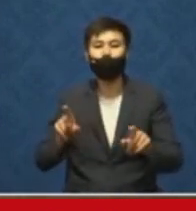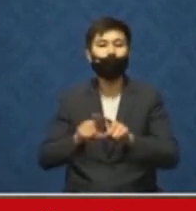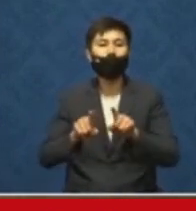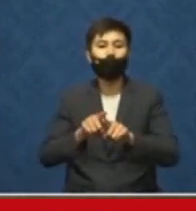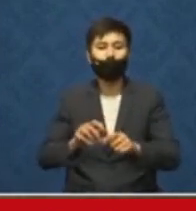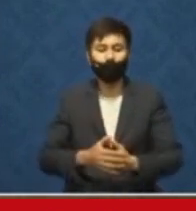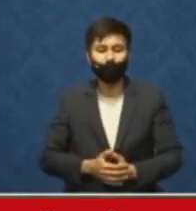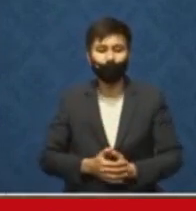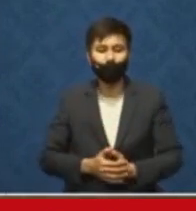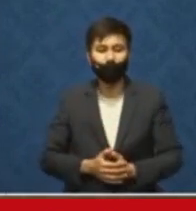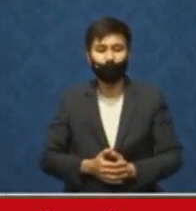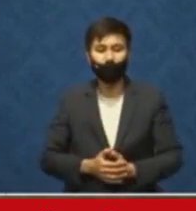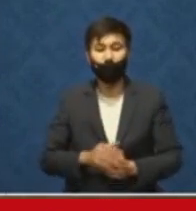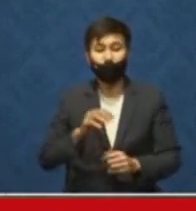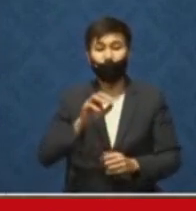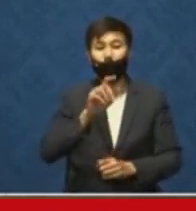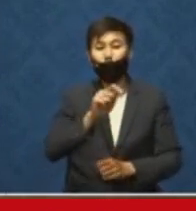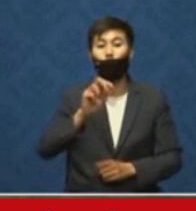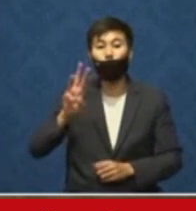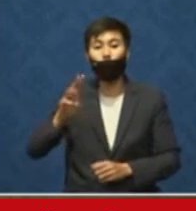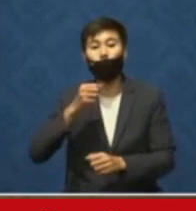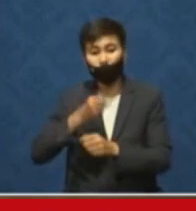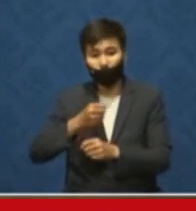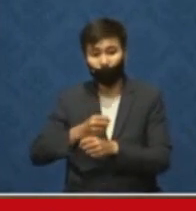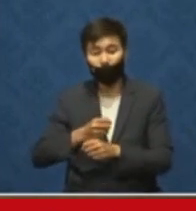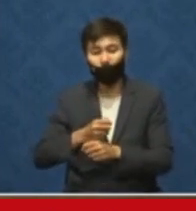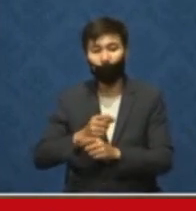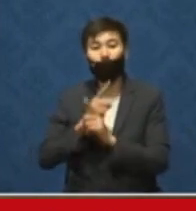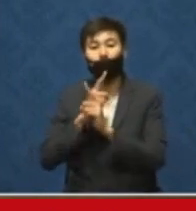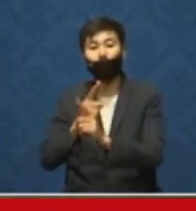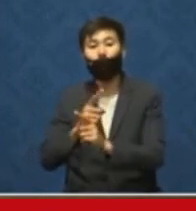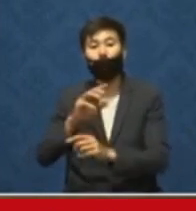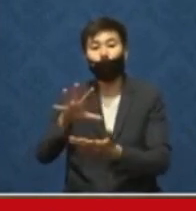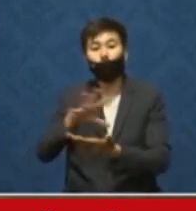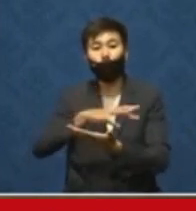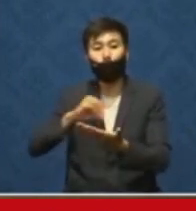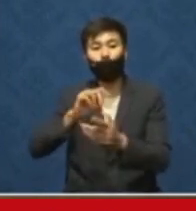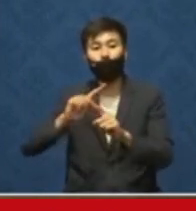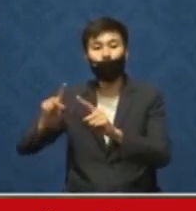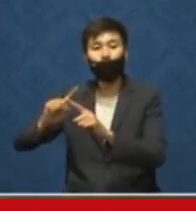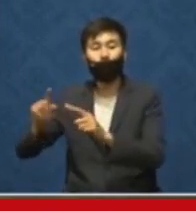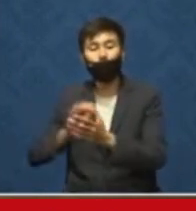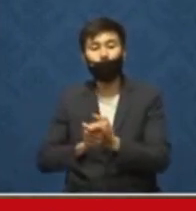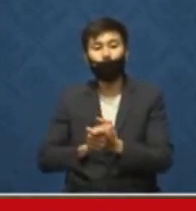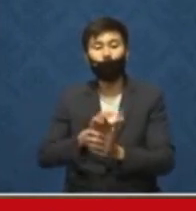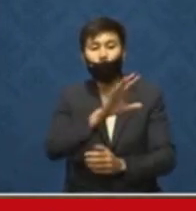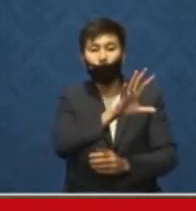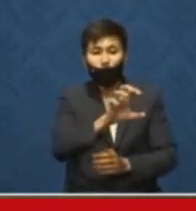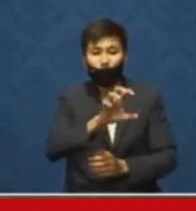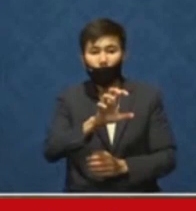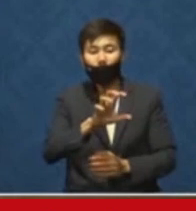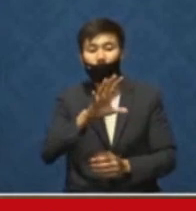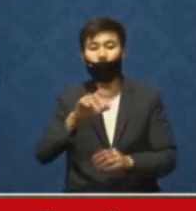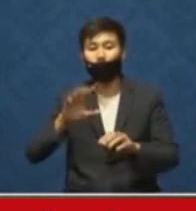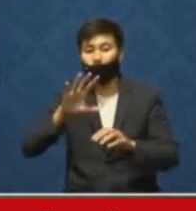เดียวซะก่อนขอให้ทำอย่างนี้ได้ที่อื่นทั้งหมดของดนี้สองพันล้านอุดมศึกษาเอาไป